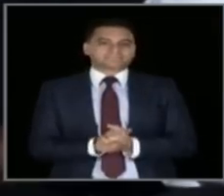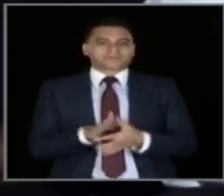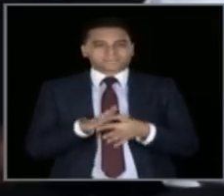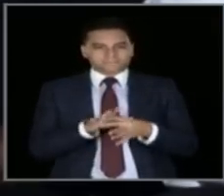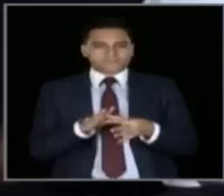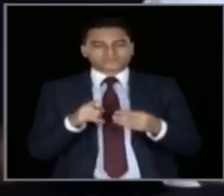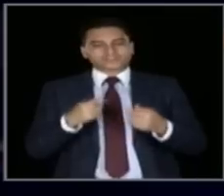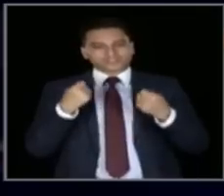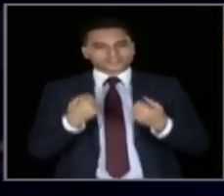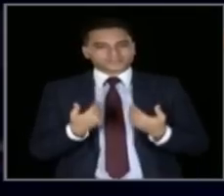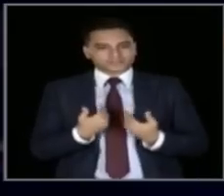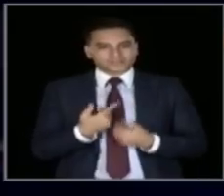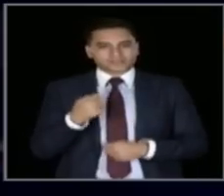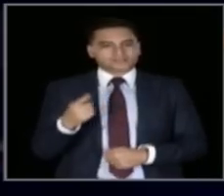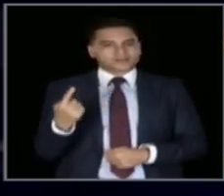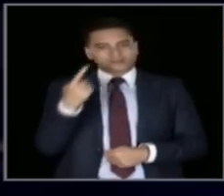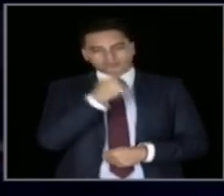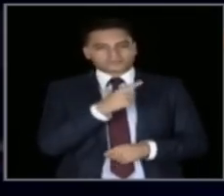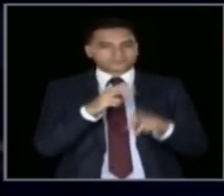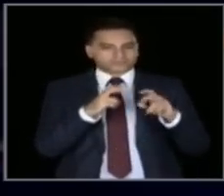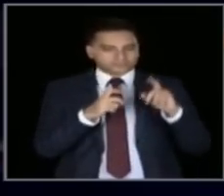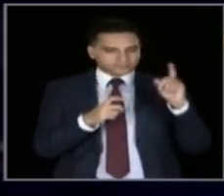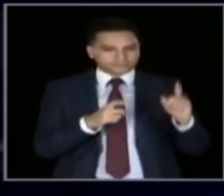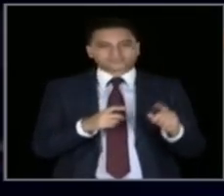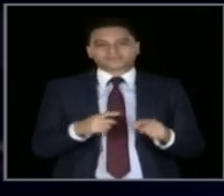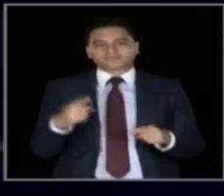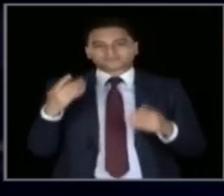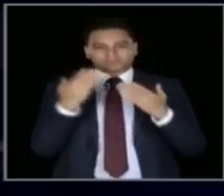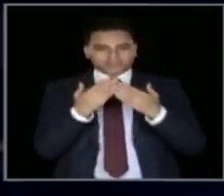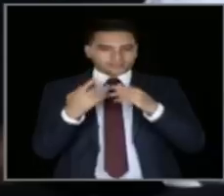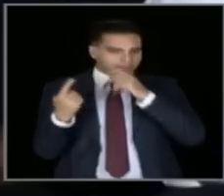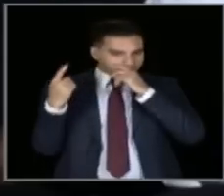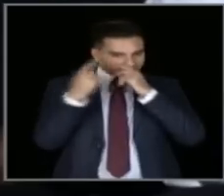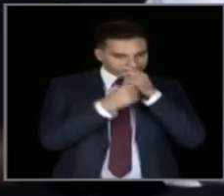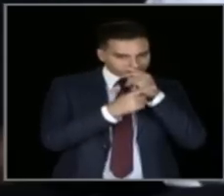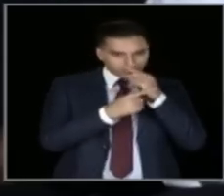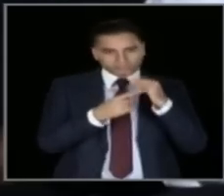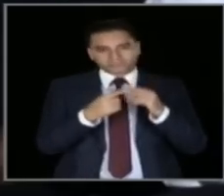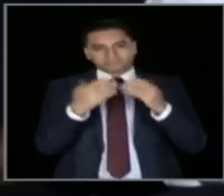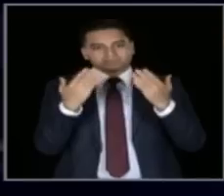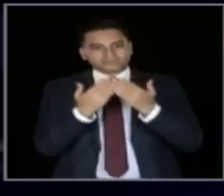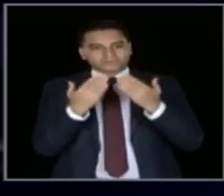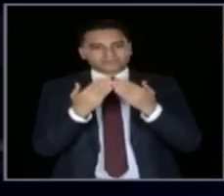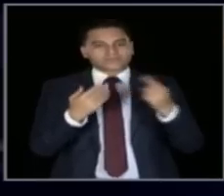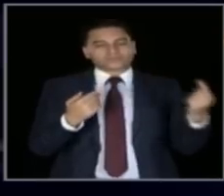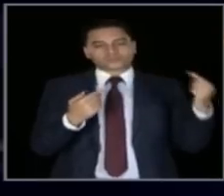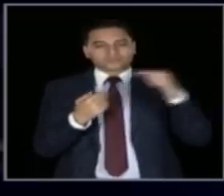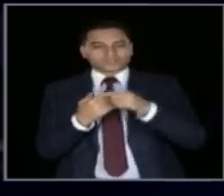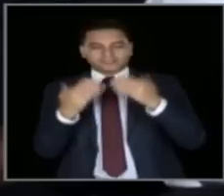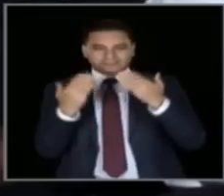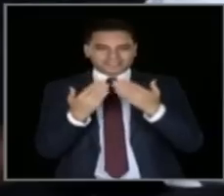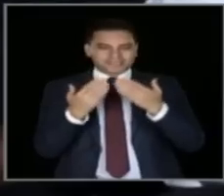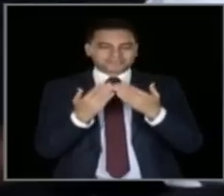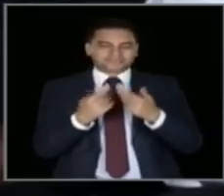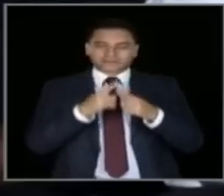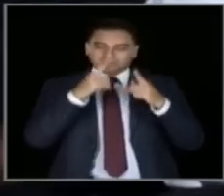عندنا تقيل، بس يعني بص، انت هترجع الزقازيق بالظبط، تقعد تذاكر رايح وتذاكر راجع. أذاكر راجع بالظبط. والله ربنا يوفقك يا عمرو. ربنا